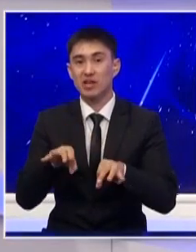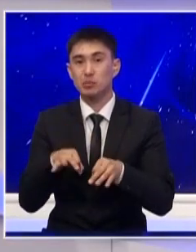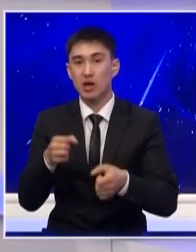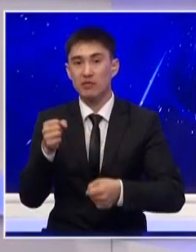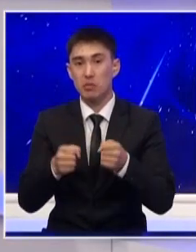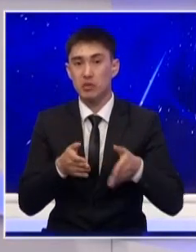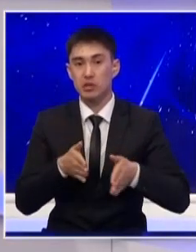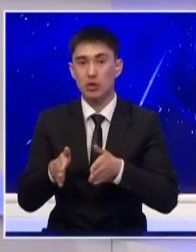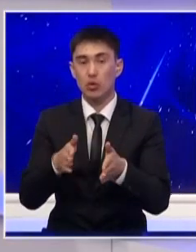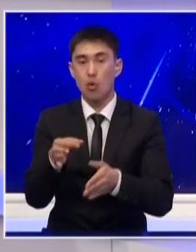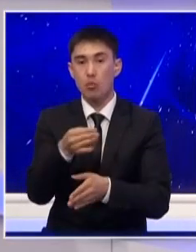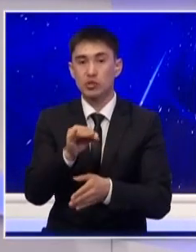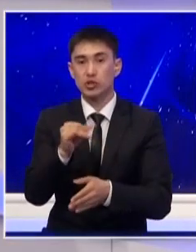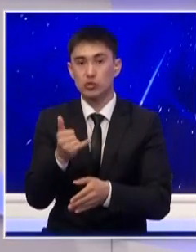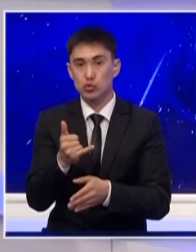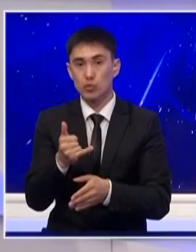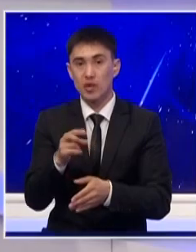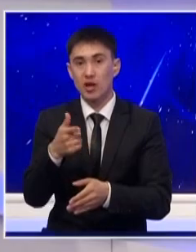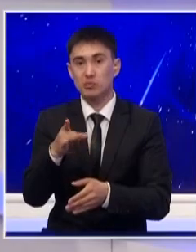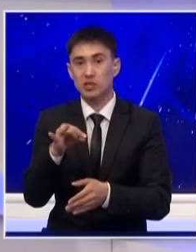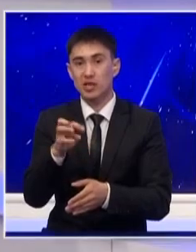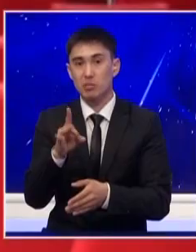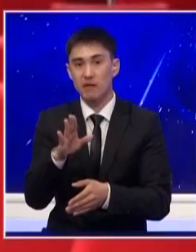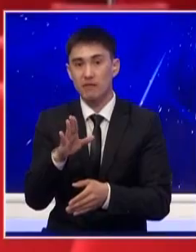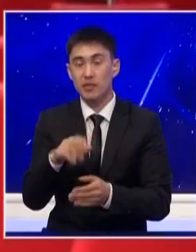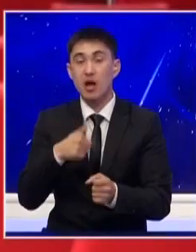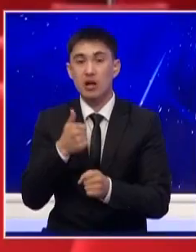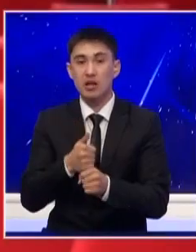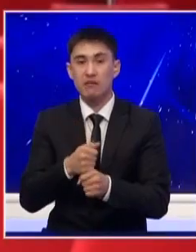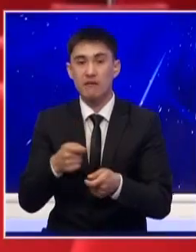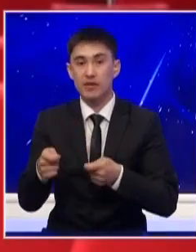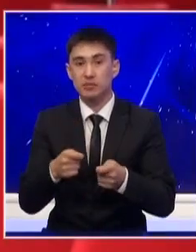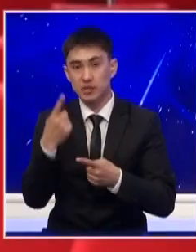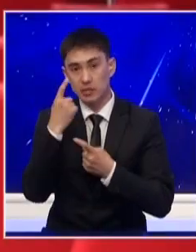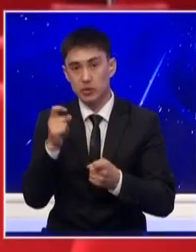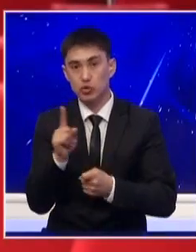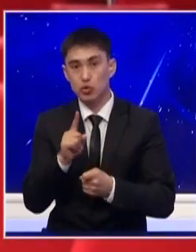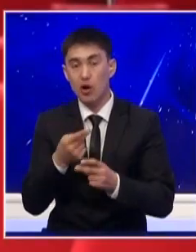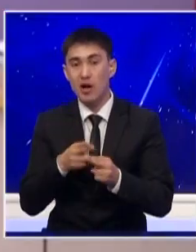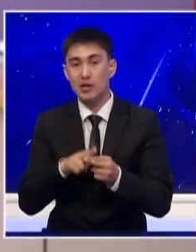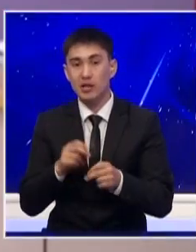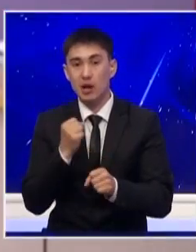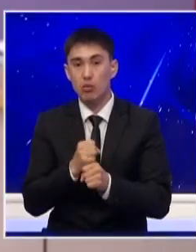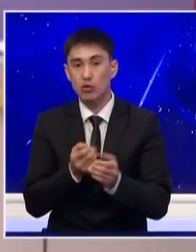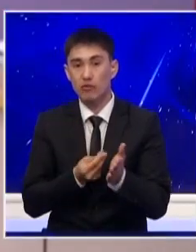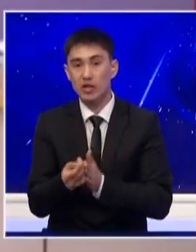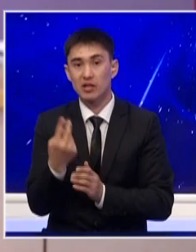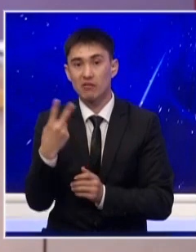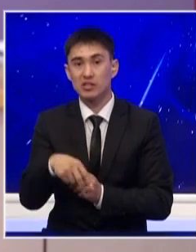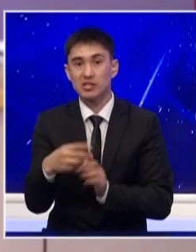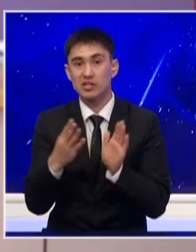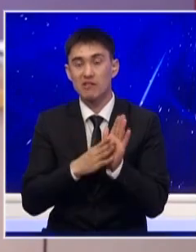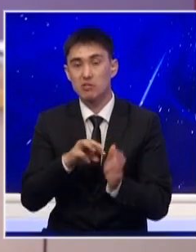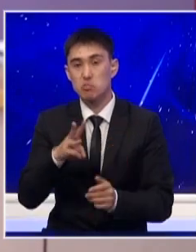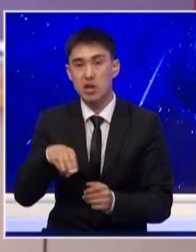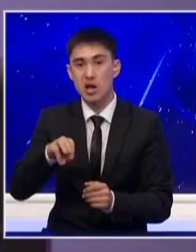и автомобильных дорог области ЖТСУ Галымжан Дарибаев. Глава ведомства сообщил, что на эти работы выделено